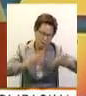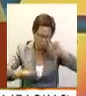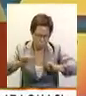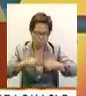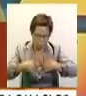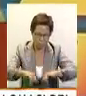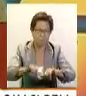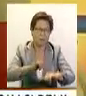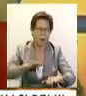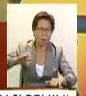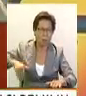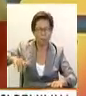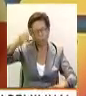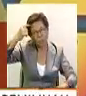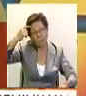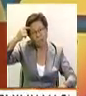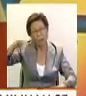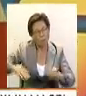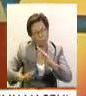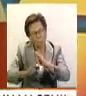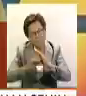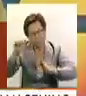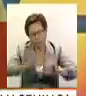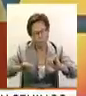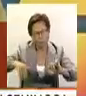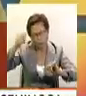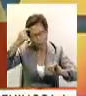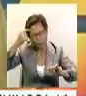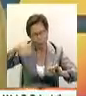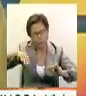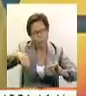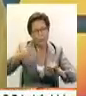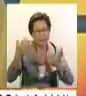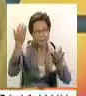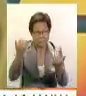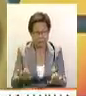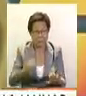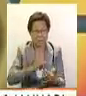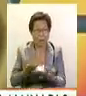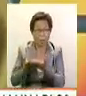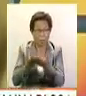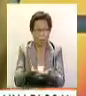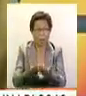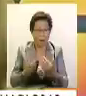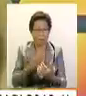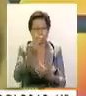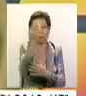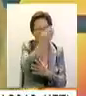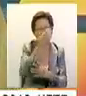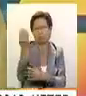dan saya belum terfikir lagi nak berhenti berlakon. Dan sekarang ni saya dapat tawaran ada dua